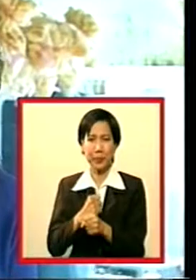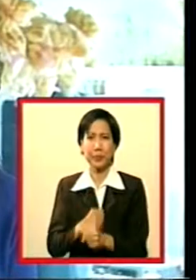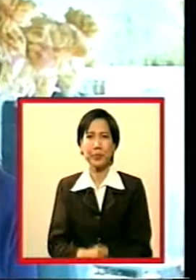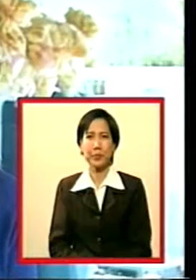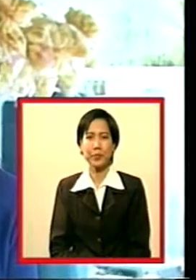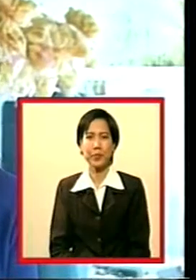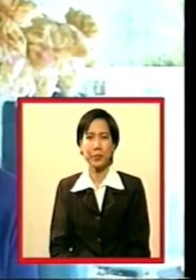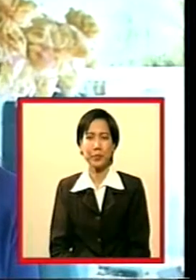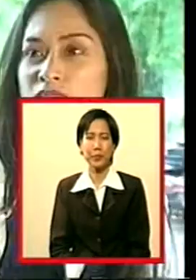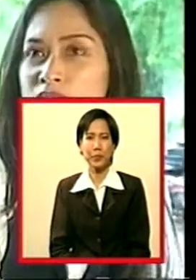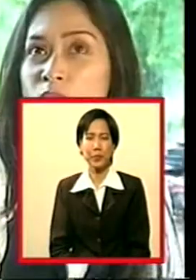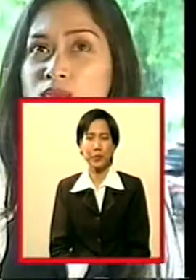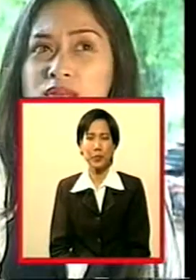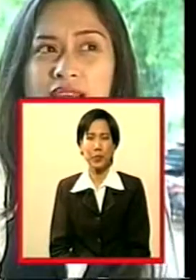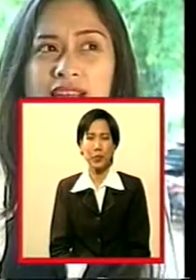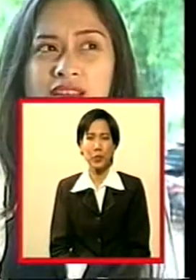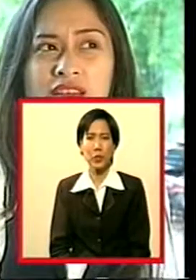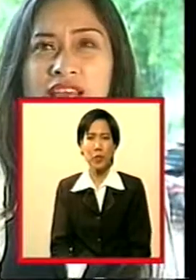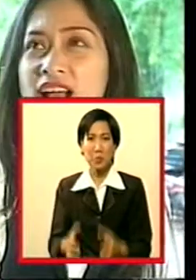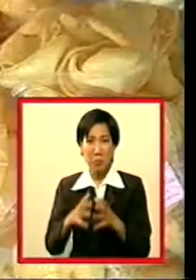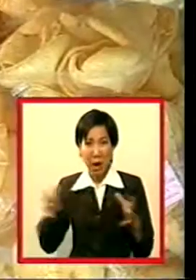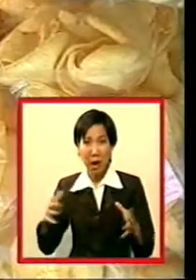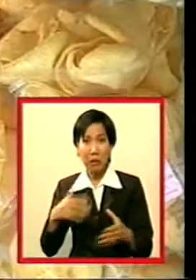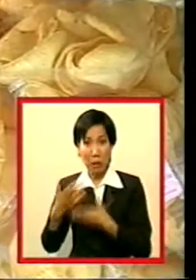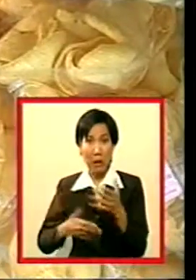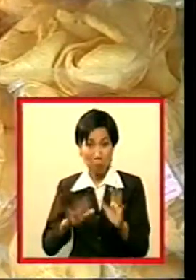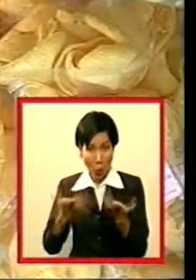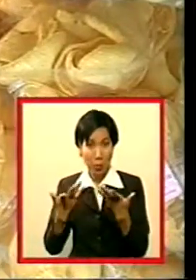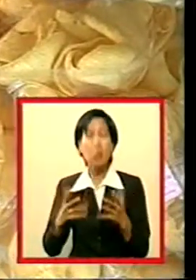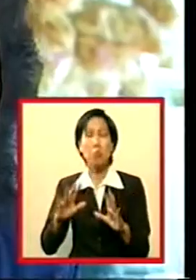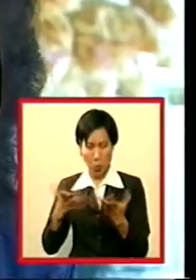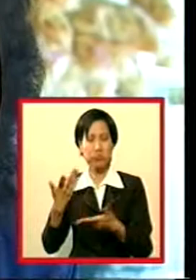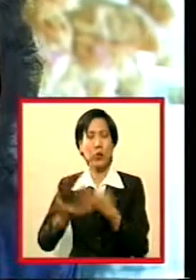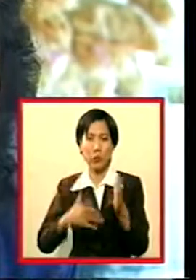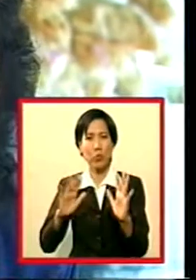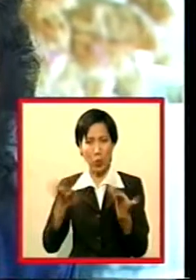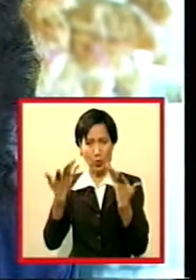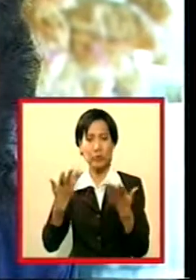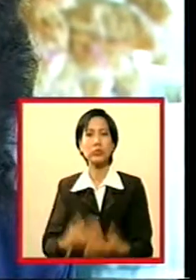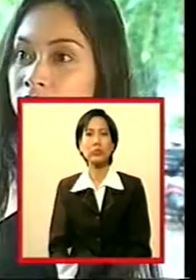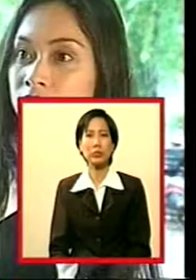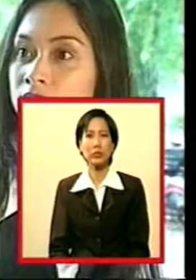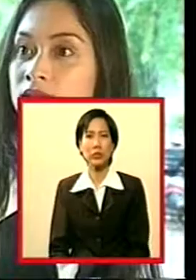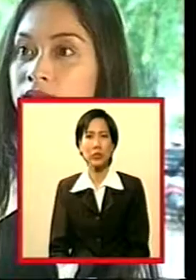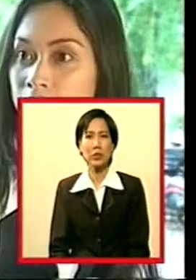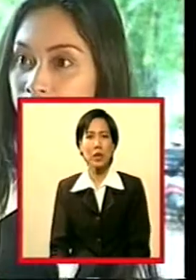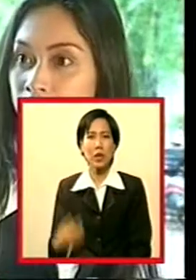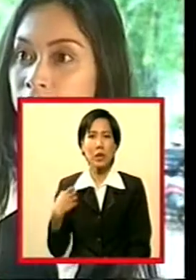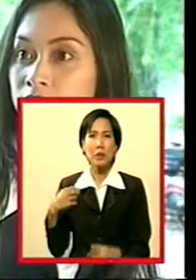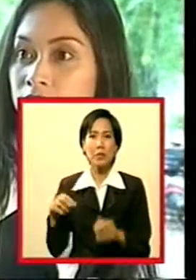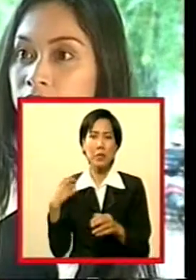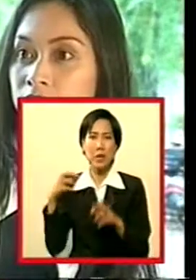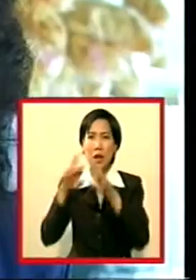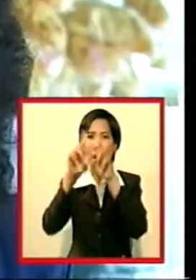หลวงค่ะ แล้วเนี่ยต้องเยอะแยะขนาดนี้ขายหมดเหรอคะ หมดค่ะก็มีร้านค้า